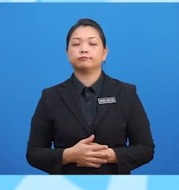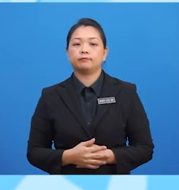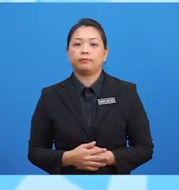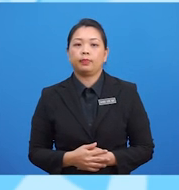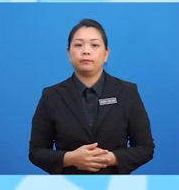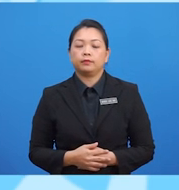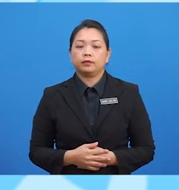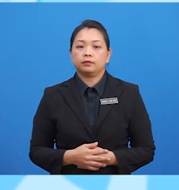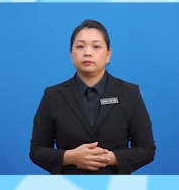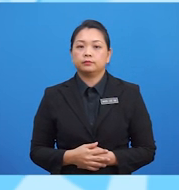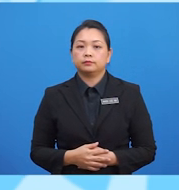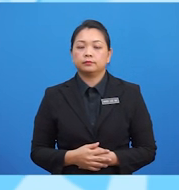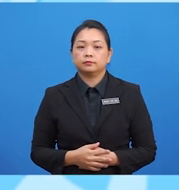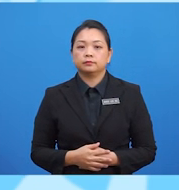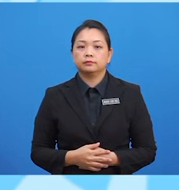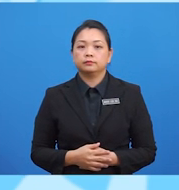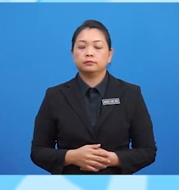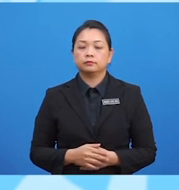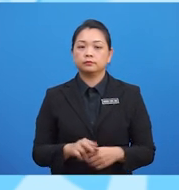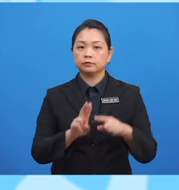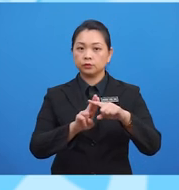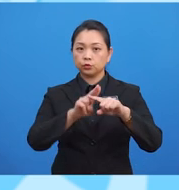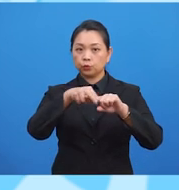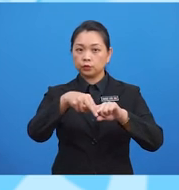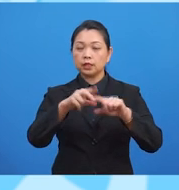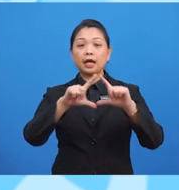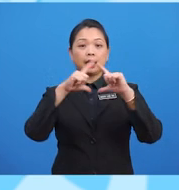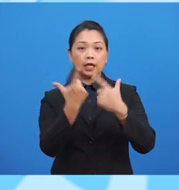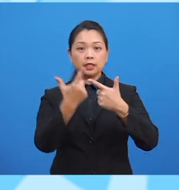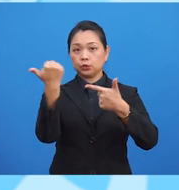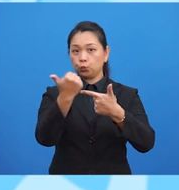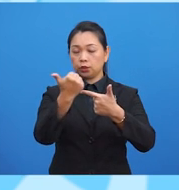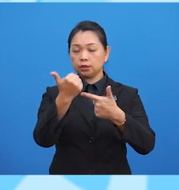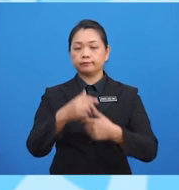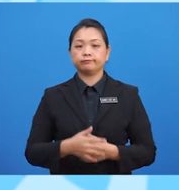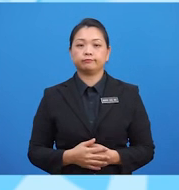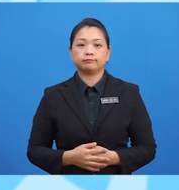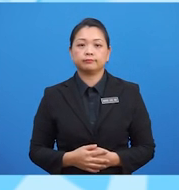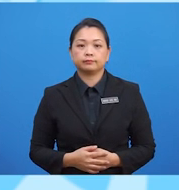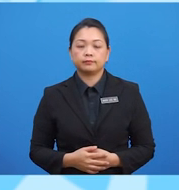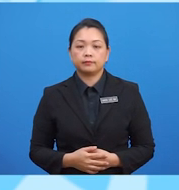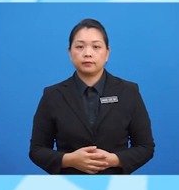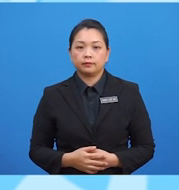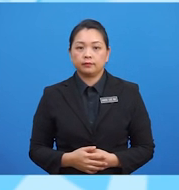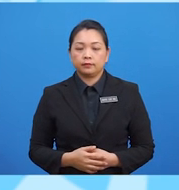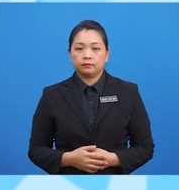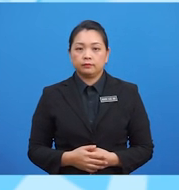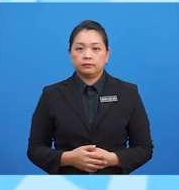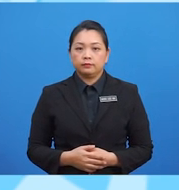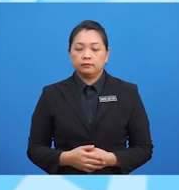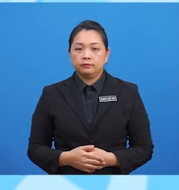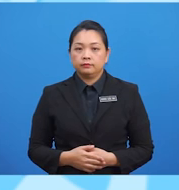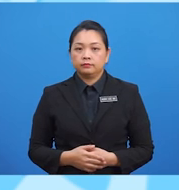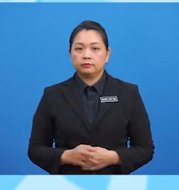class lever. Kedua, tuas kelas kedua, yakni second class lever. Dan